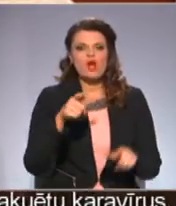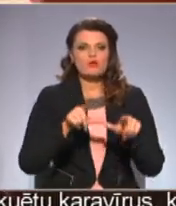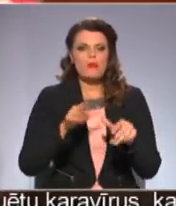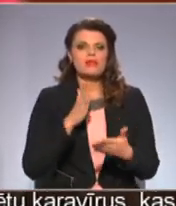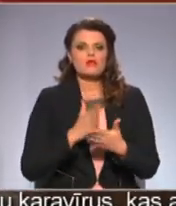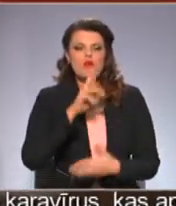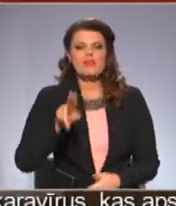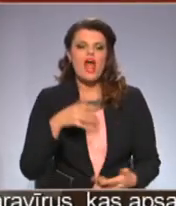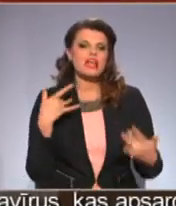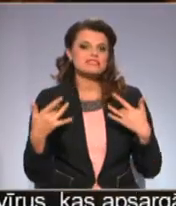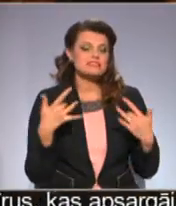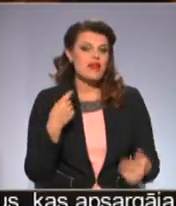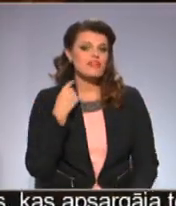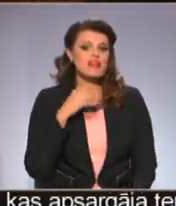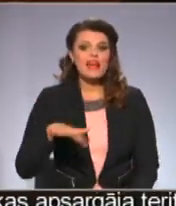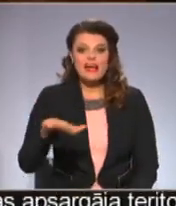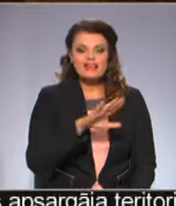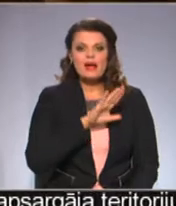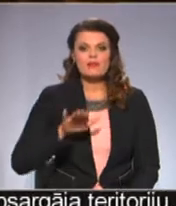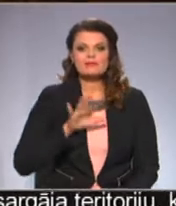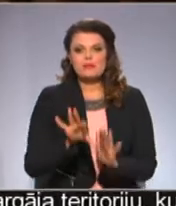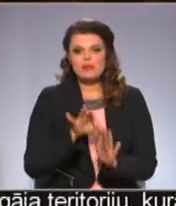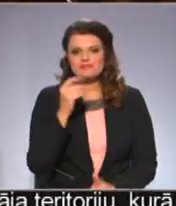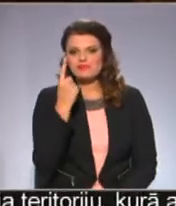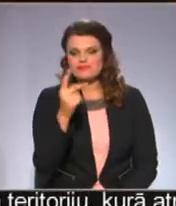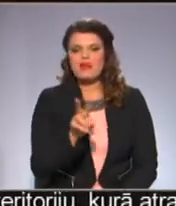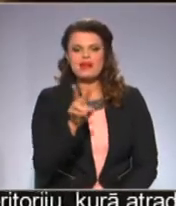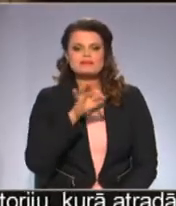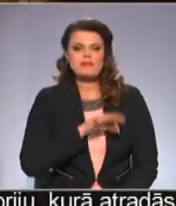Dailes teātri Rīgā. Tad arī tiek izvēlēts iestudējums,